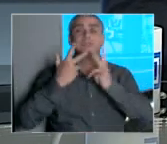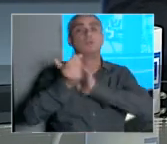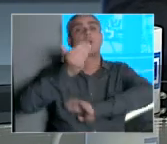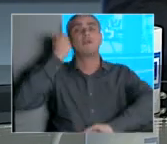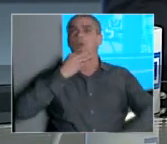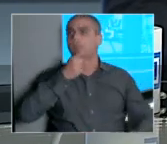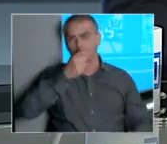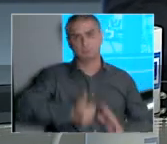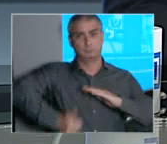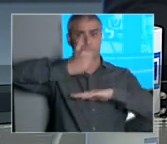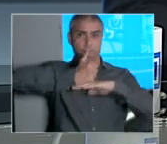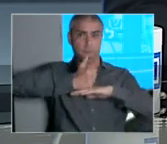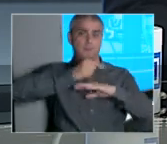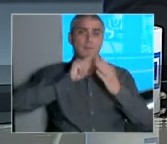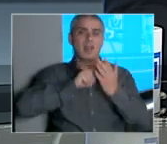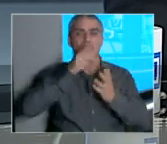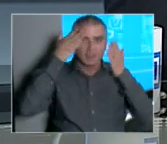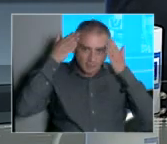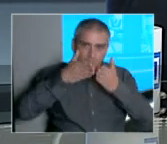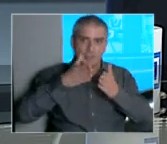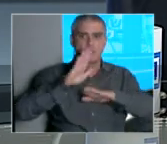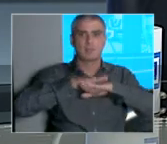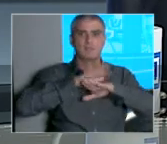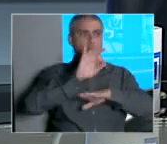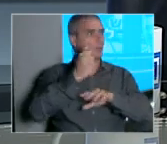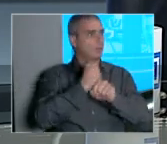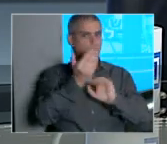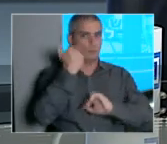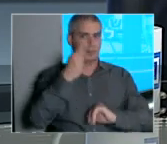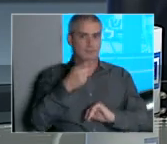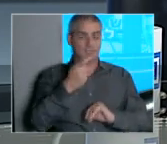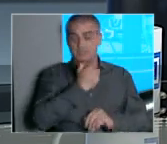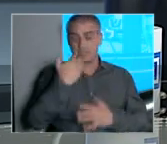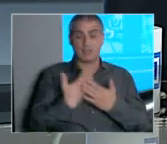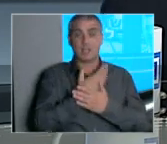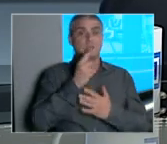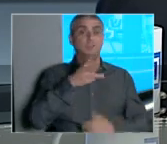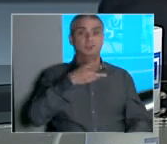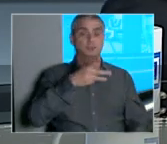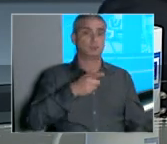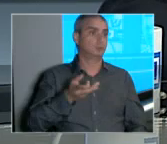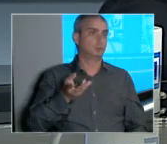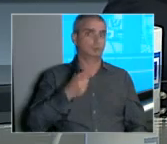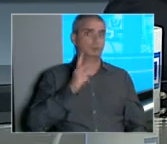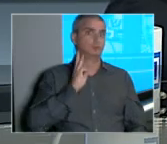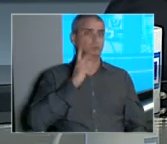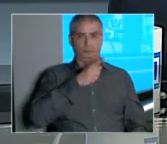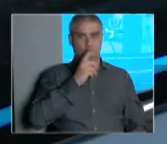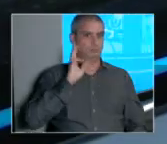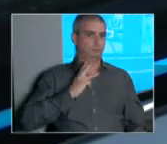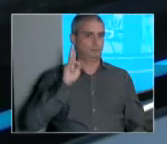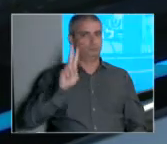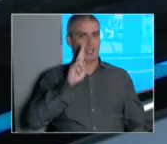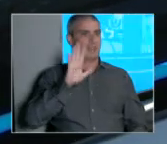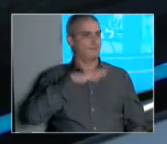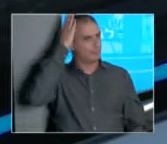לפני, הם היו אומרים להעמיד אותה בראש, כי היא התמקדה בענייני תפקידה. הם כבר עשו לפני זה, קראו ימין החדש בראשות שקד ובנט. שקד ובנט, כי הוא הבין את זה והיא הבינה את זה. איך